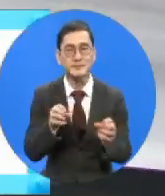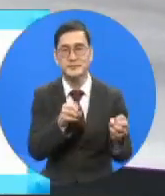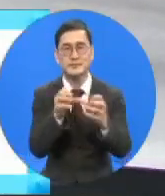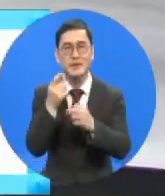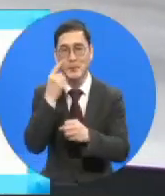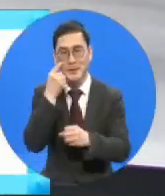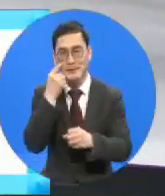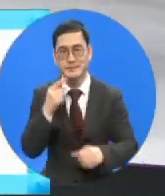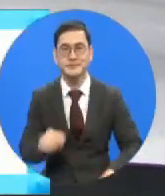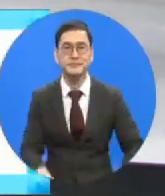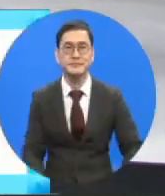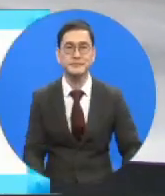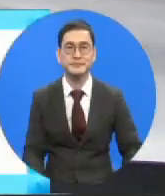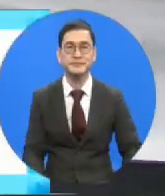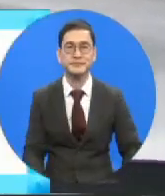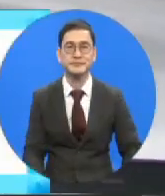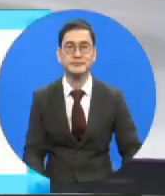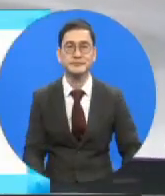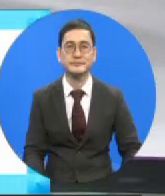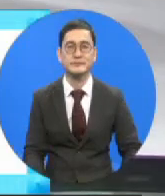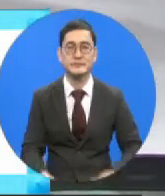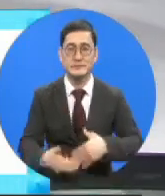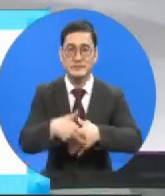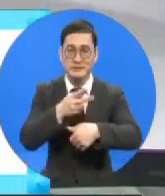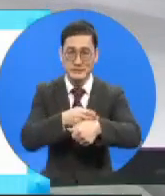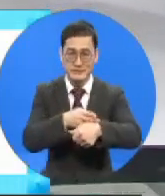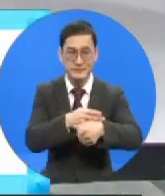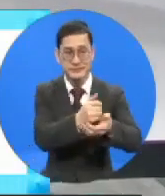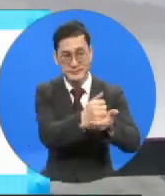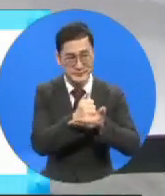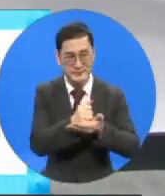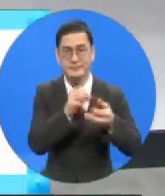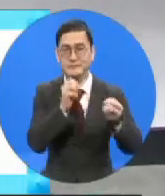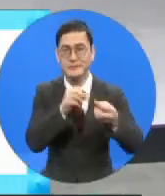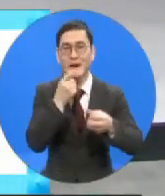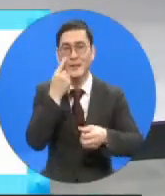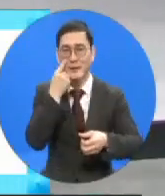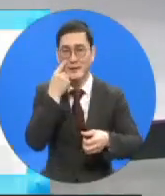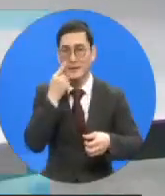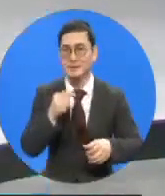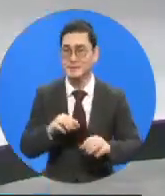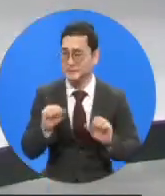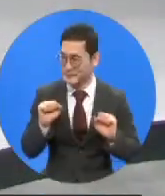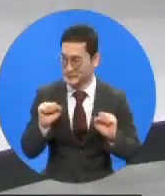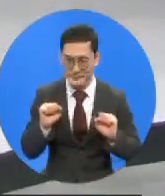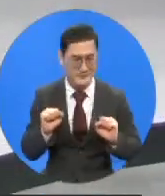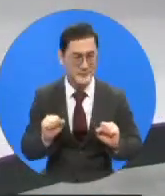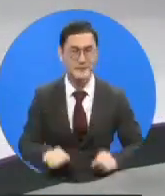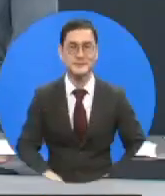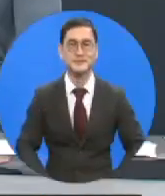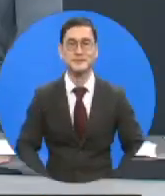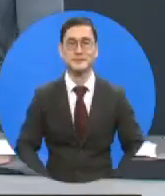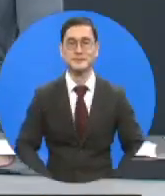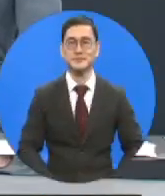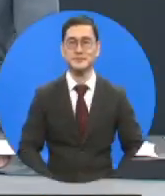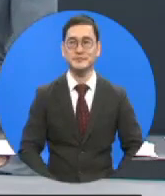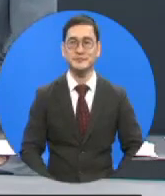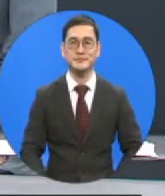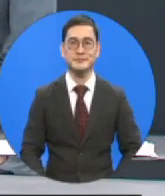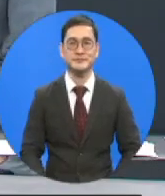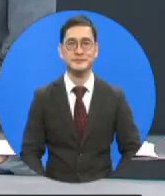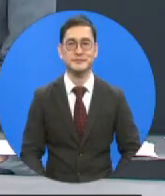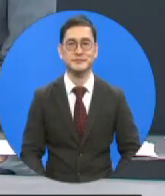네, 관련 소식 백순영 가톨릭대 의대 명예교수와 짚어보겠습니다. 어서 오세요. 네, 안녕하세요. 네,